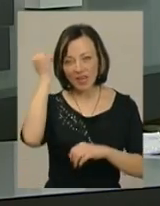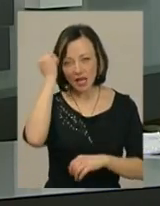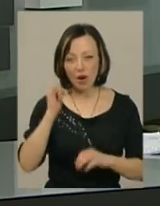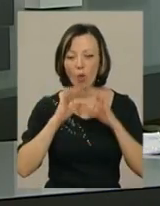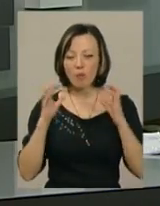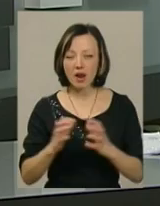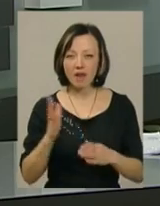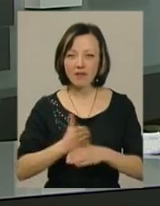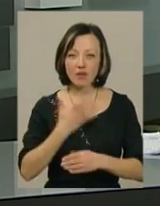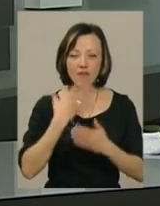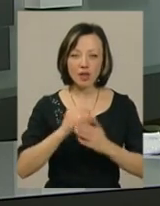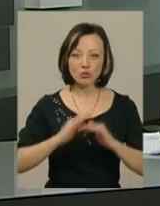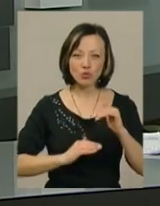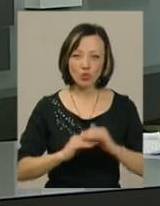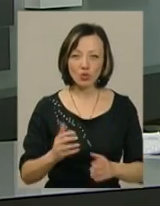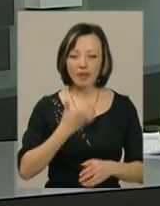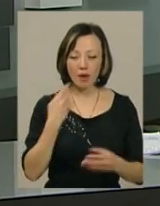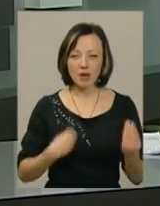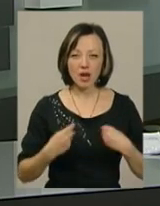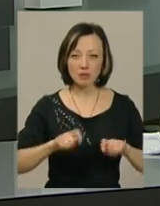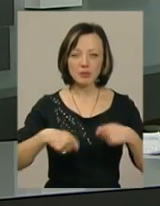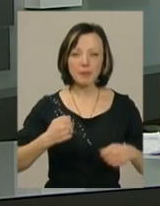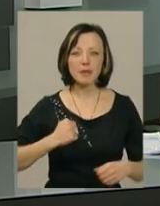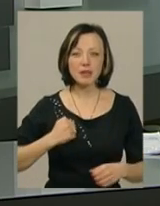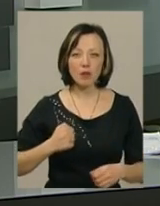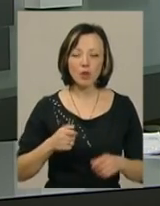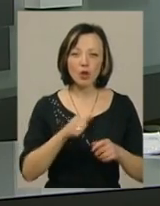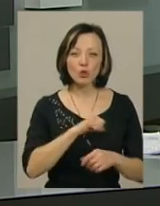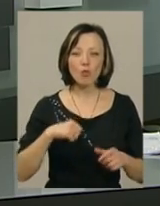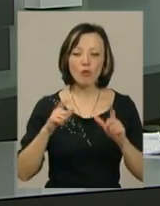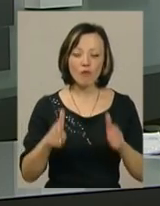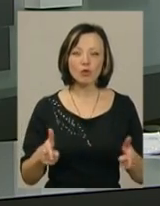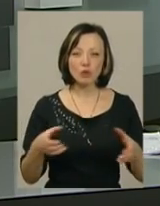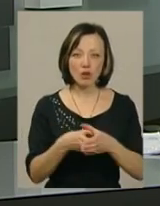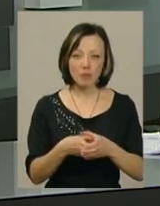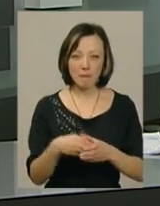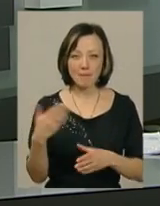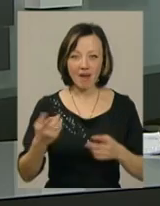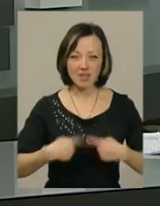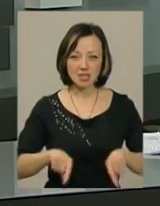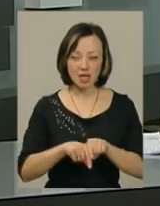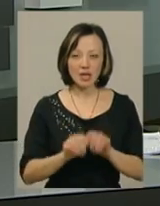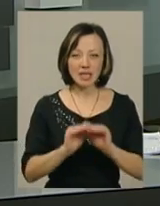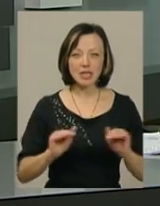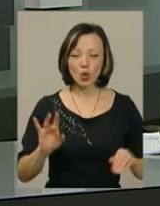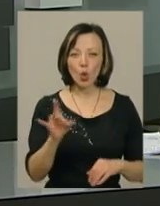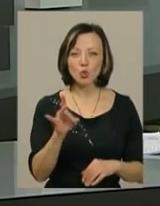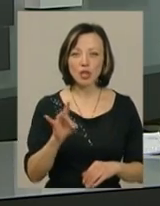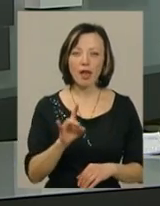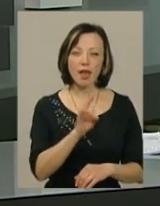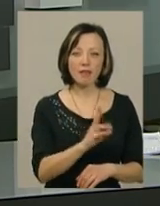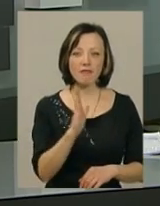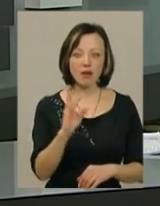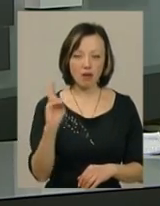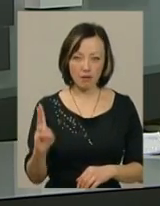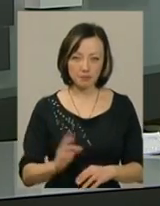виготовлені власноруч, а також теплі речі – передали бійцям добровольчого українського корпусу «Правий сектор» учні Рушичнянського навчально-виховного